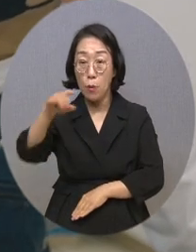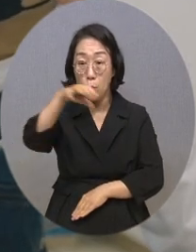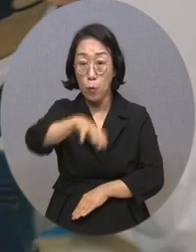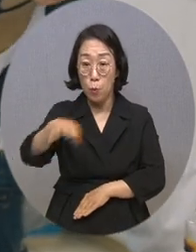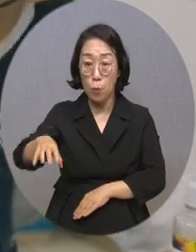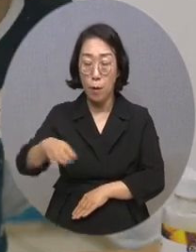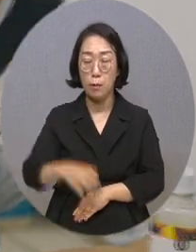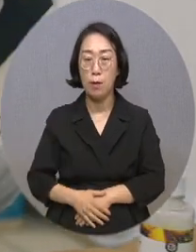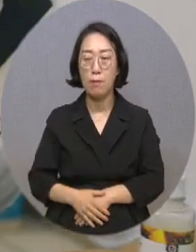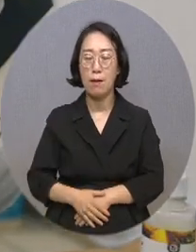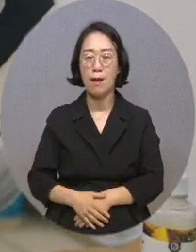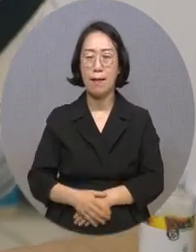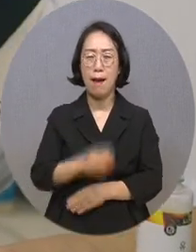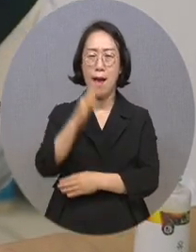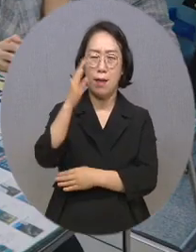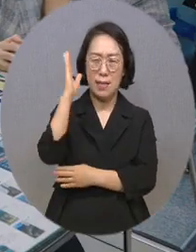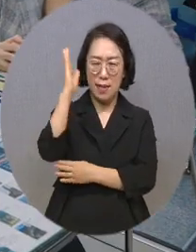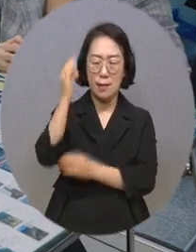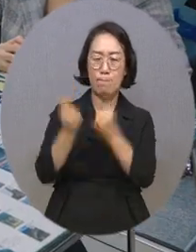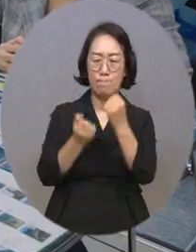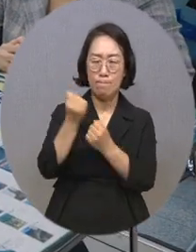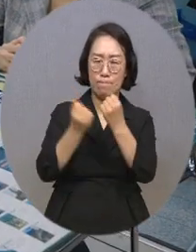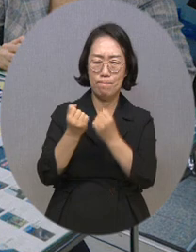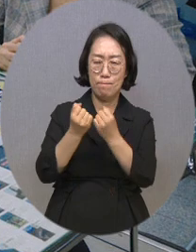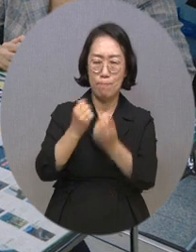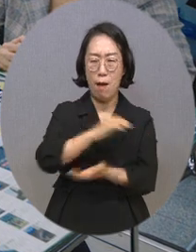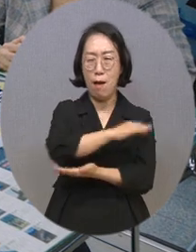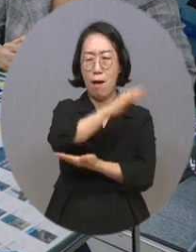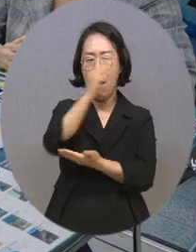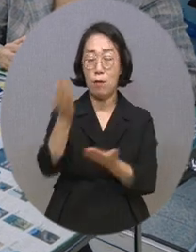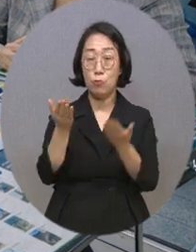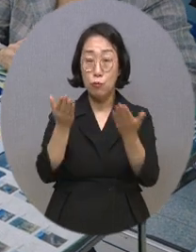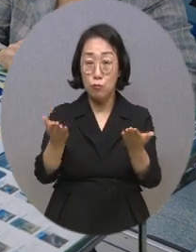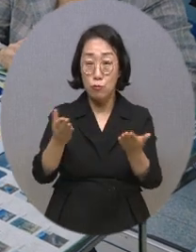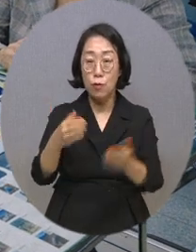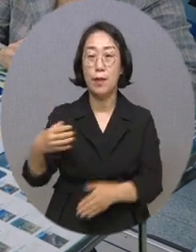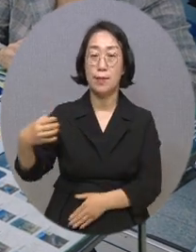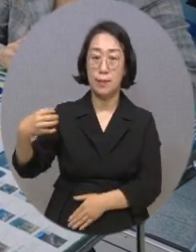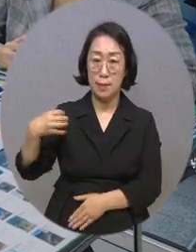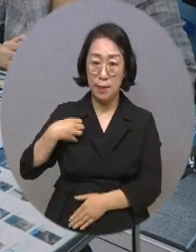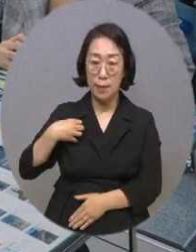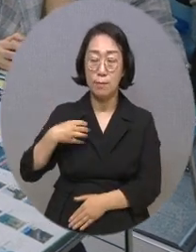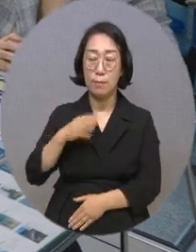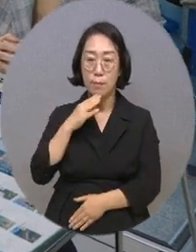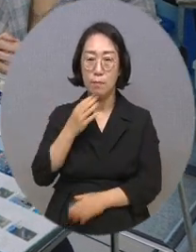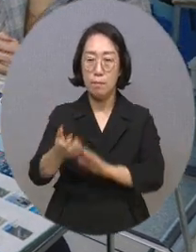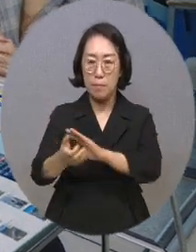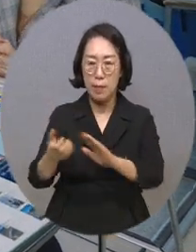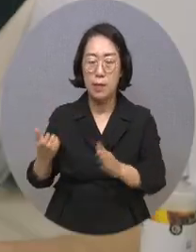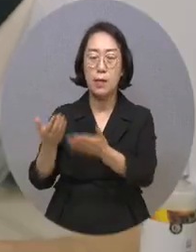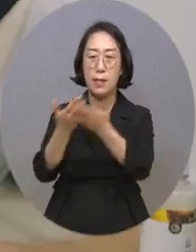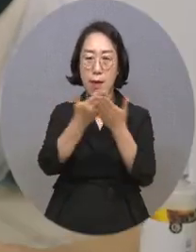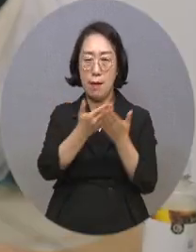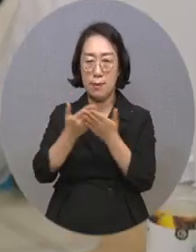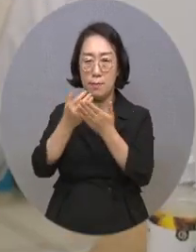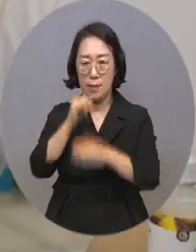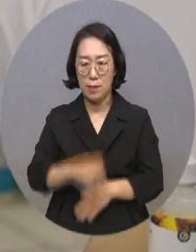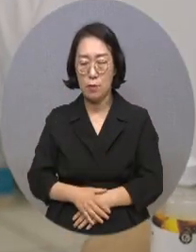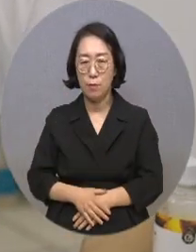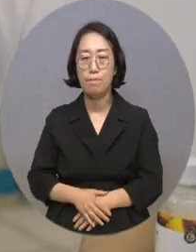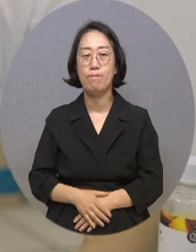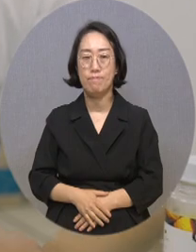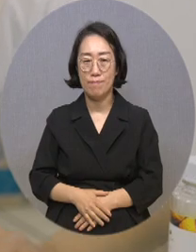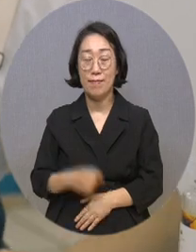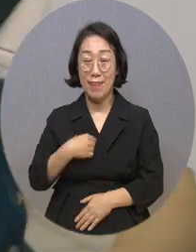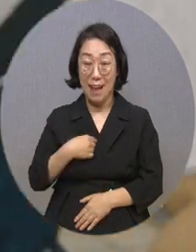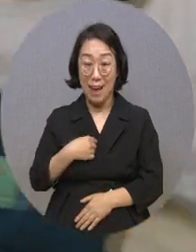물어보면 저는 제가 쫙 설명을 해줘야 돼요. 야. 그게 저의 역할이고 저의 임무이기 때문에 그렇기 때문에 저는 다 공부를 해놨죠. 오늘 추리야